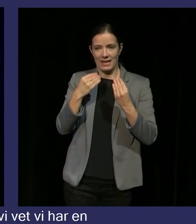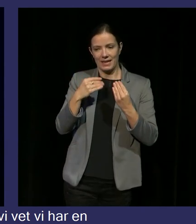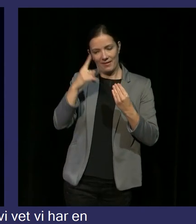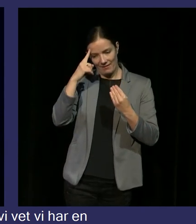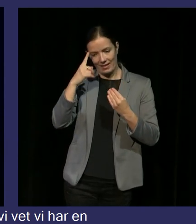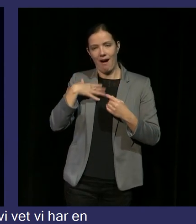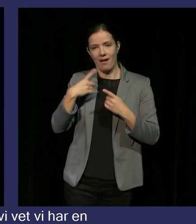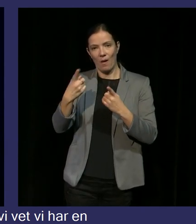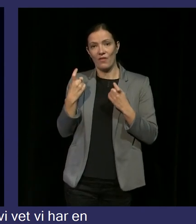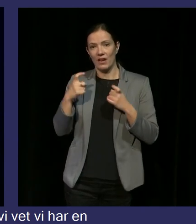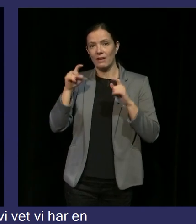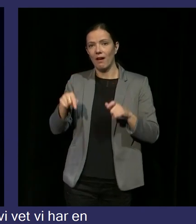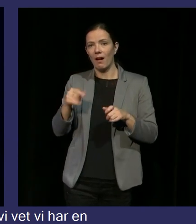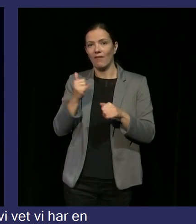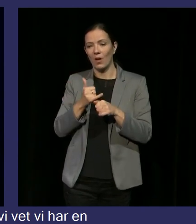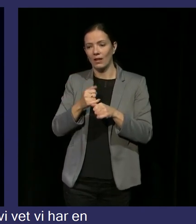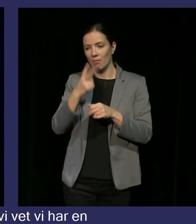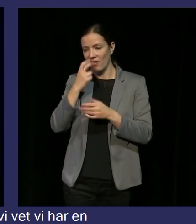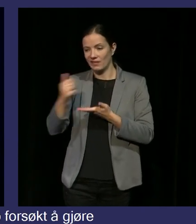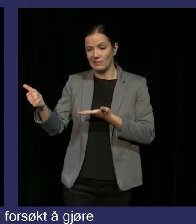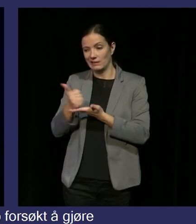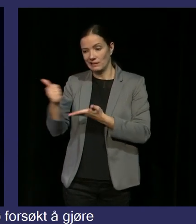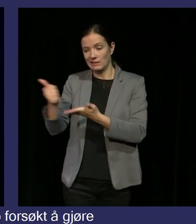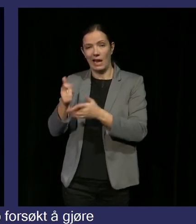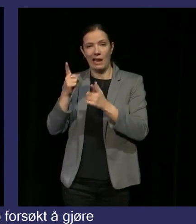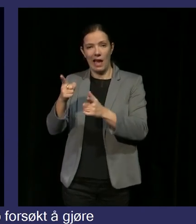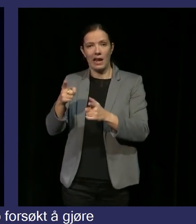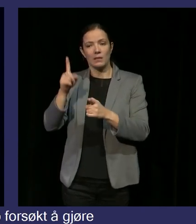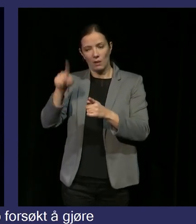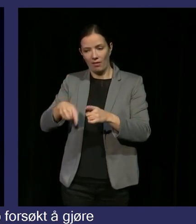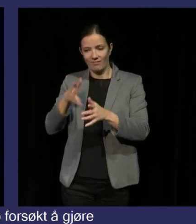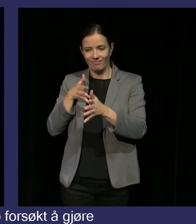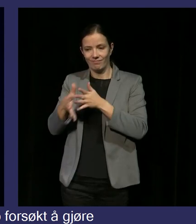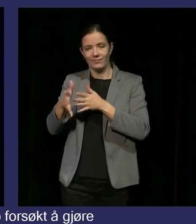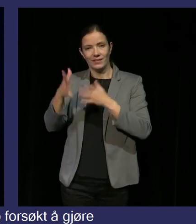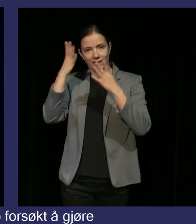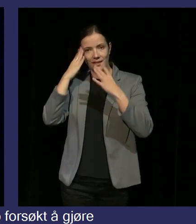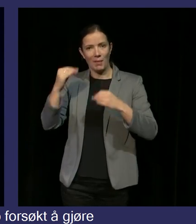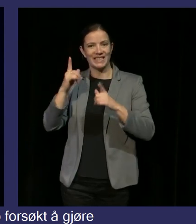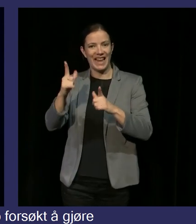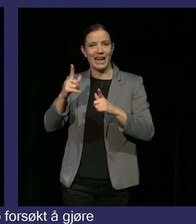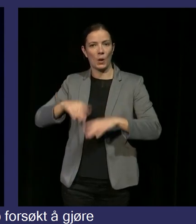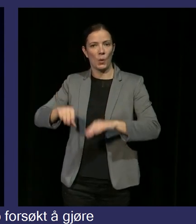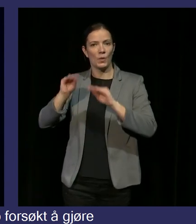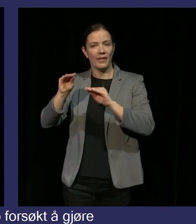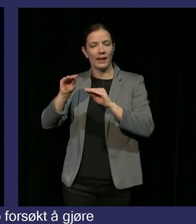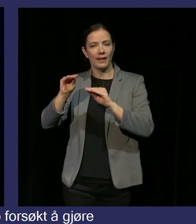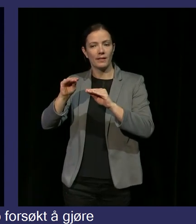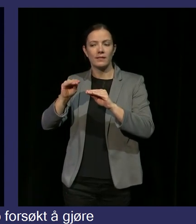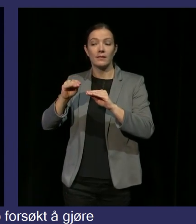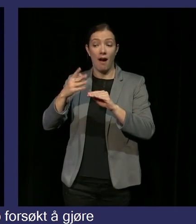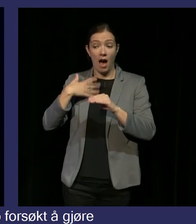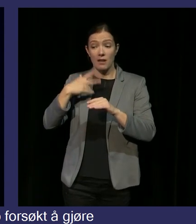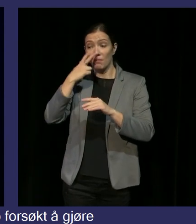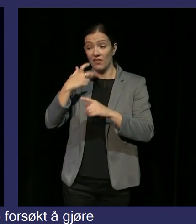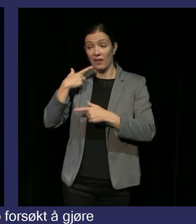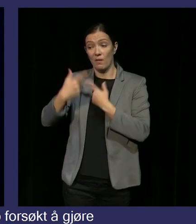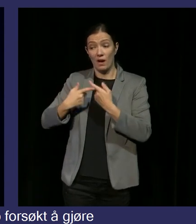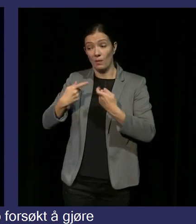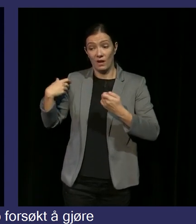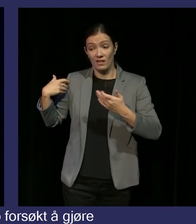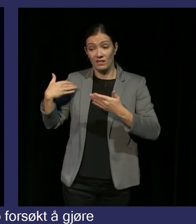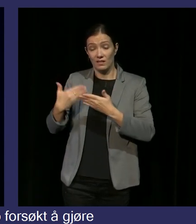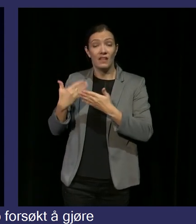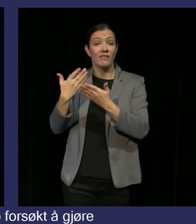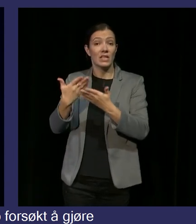har en utfordring I dag med å greie å rekruttere nok lærere til å ta samisk lærerutdanning. Vi har jo forsøkt å gjøre noen grep for det,